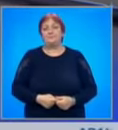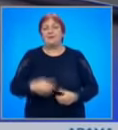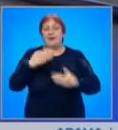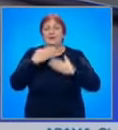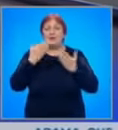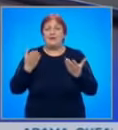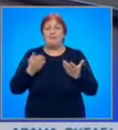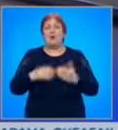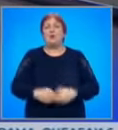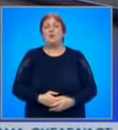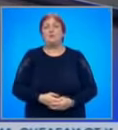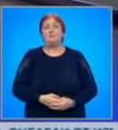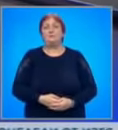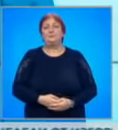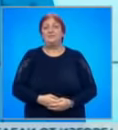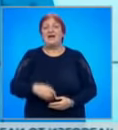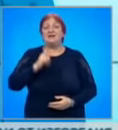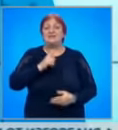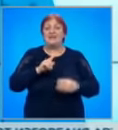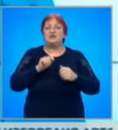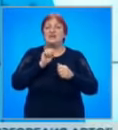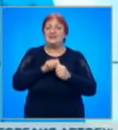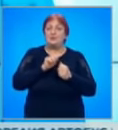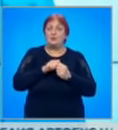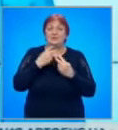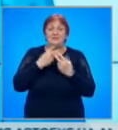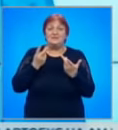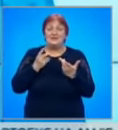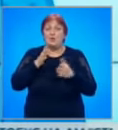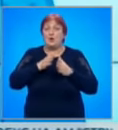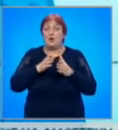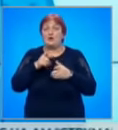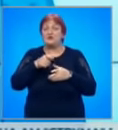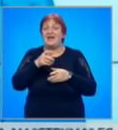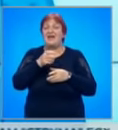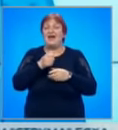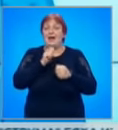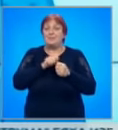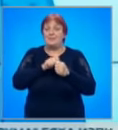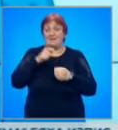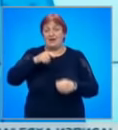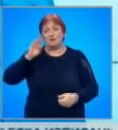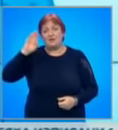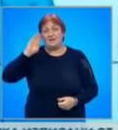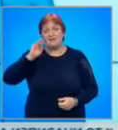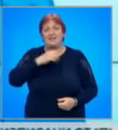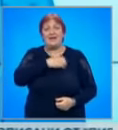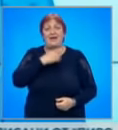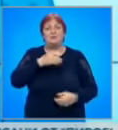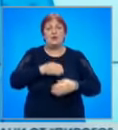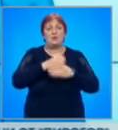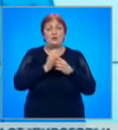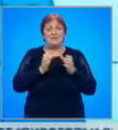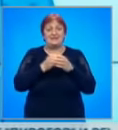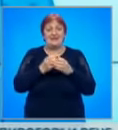Благодарим много на Ирина Цорнева. Задачите са формулирани, да видим сега кои хора ще се вземат с тяхното изпълнение. ГЕРБ ще